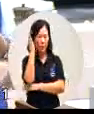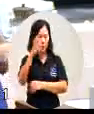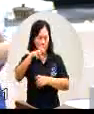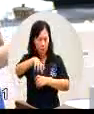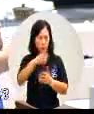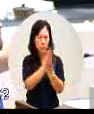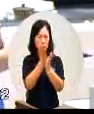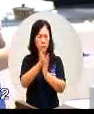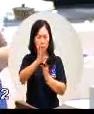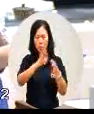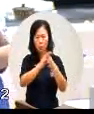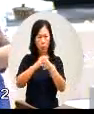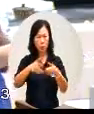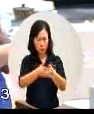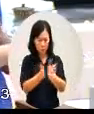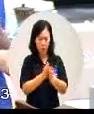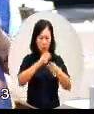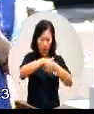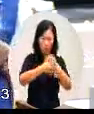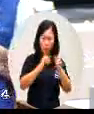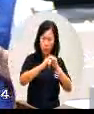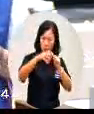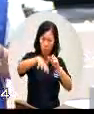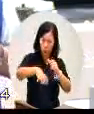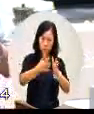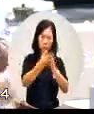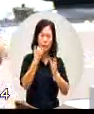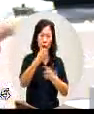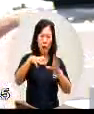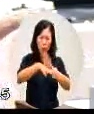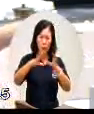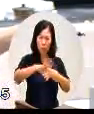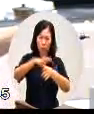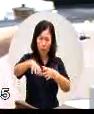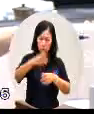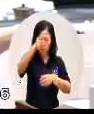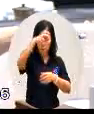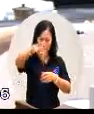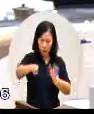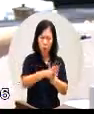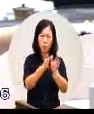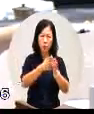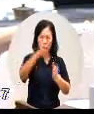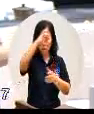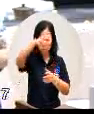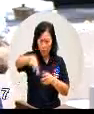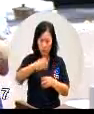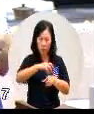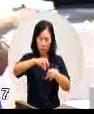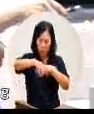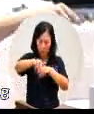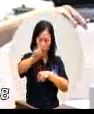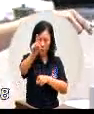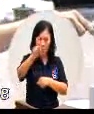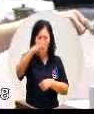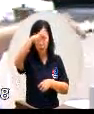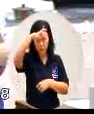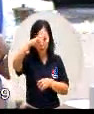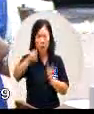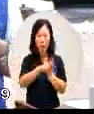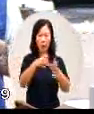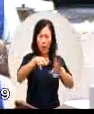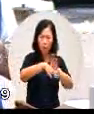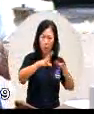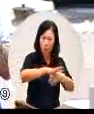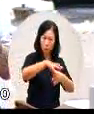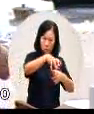位，包括社会局、文化局、警察局等等等，我讲警察局是做一个分派出所，文化局是